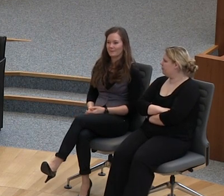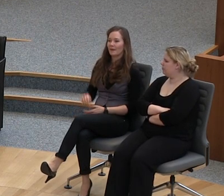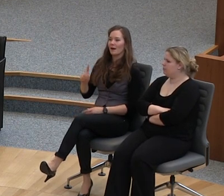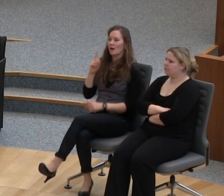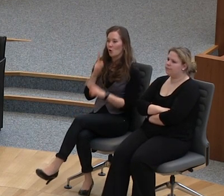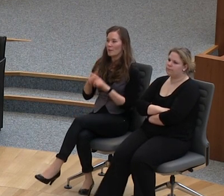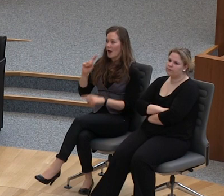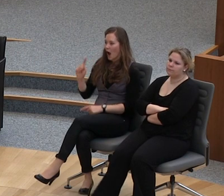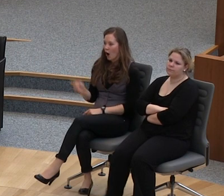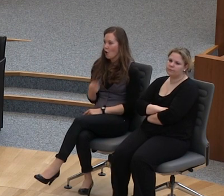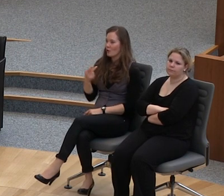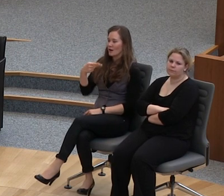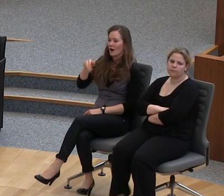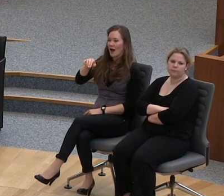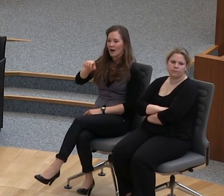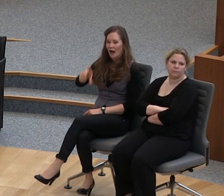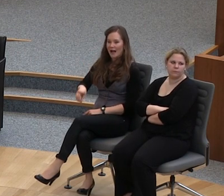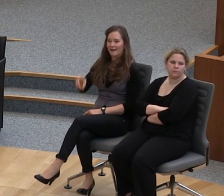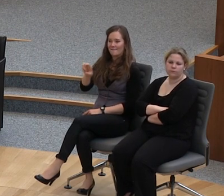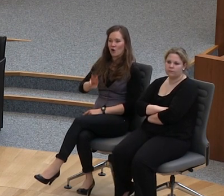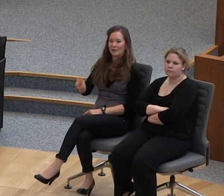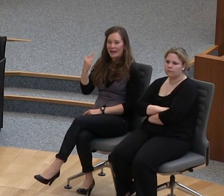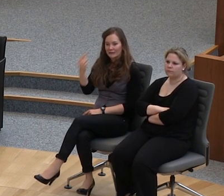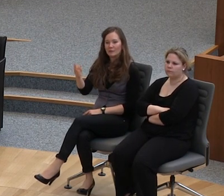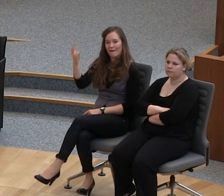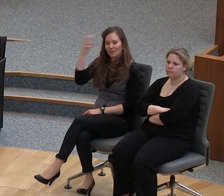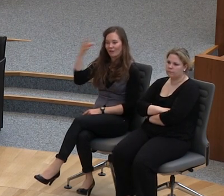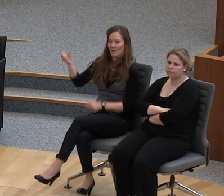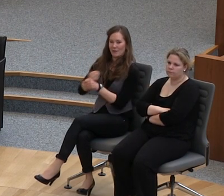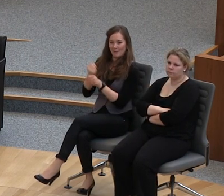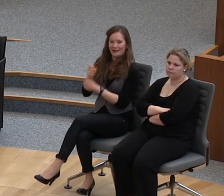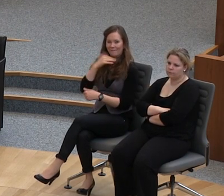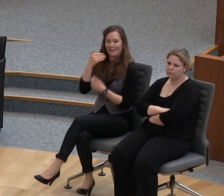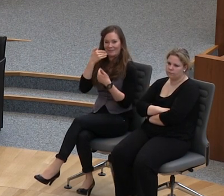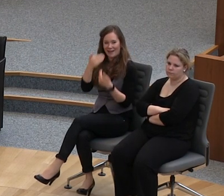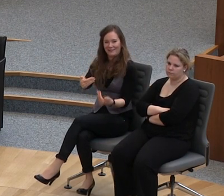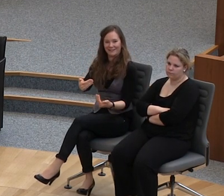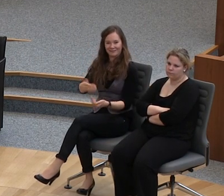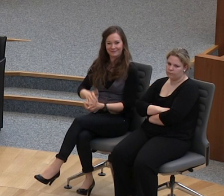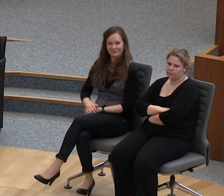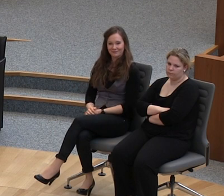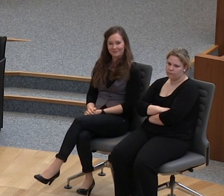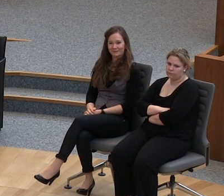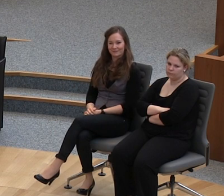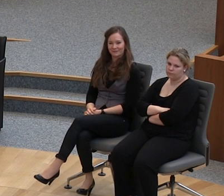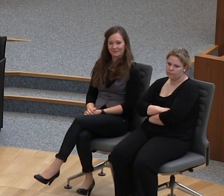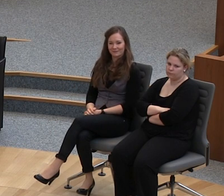Und natürlich auch Harald Wölter, unserem wissenschaftlichen Mitarbeiter. Ganz, ganz herzlichen Dank.